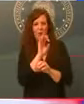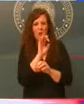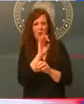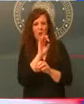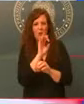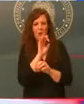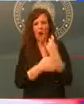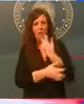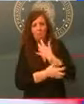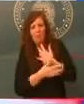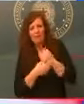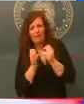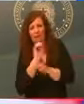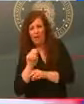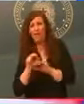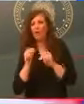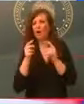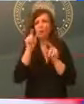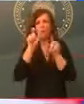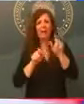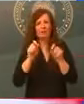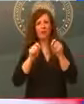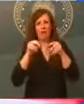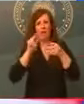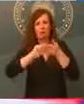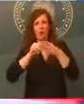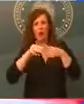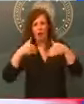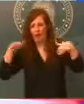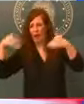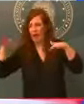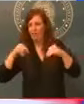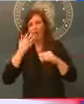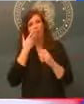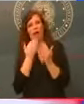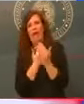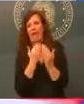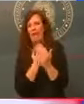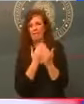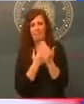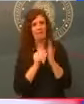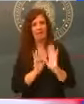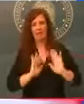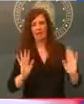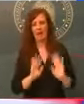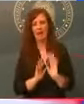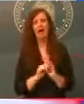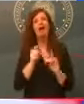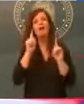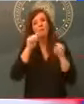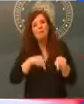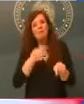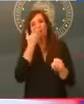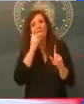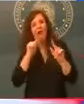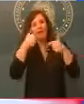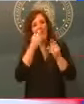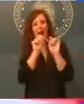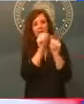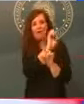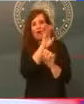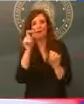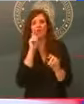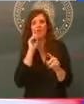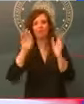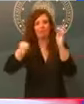dispersione scolastica, vogliamo anche migliorare la formazione e investire in competenze digitali per